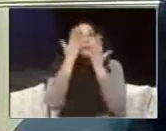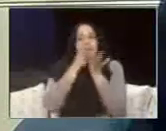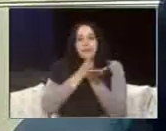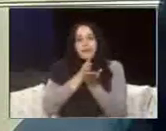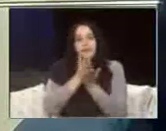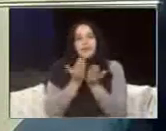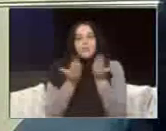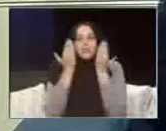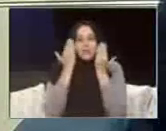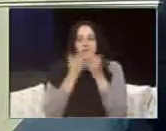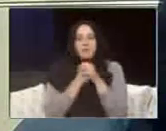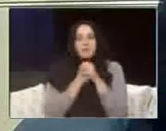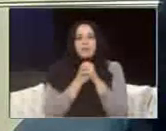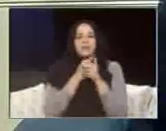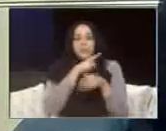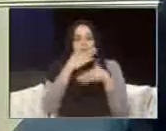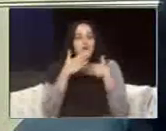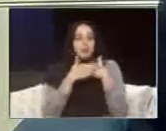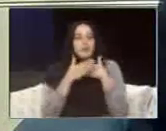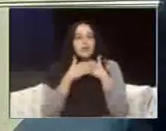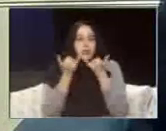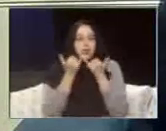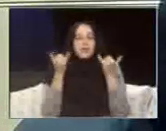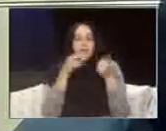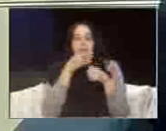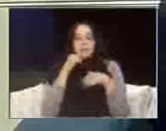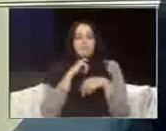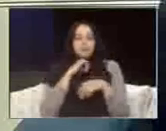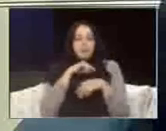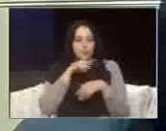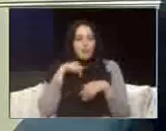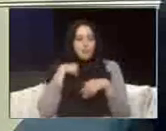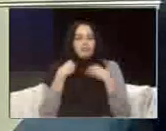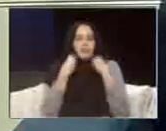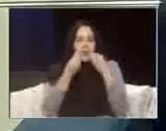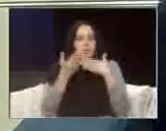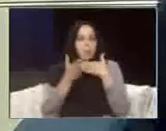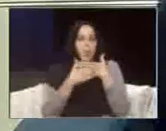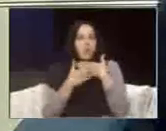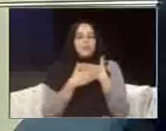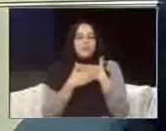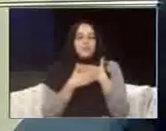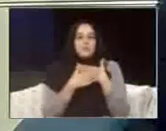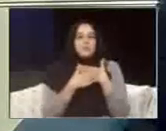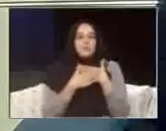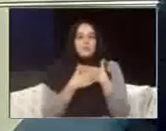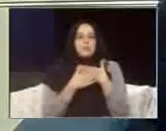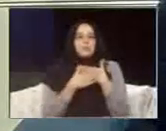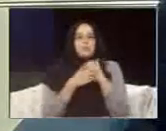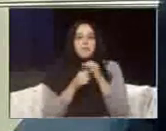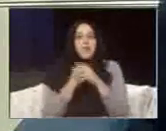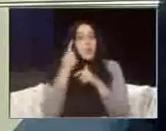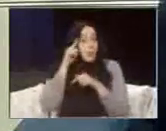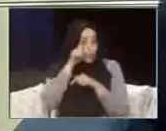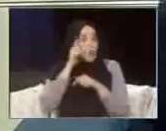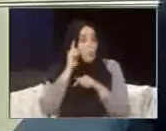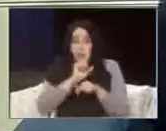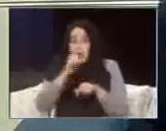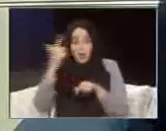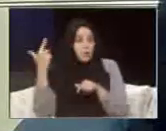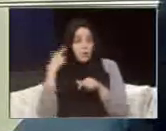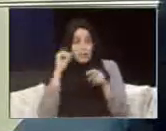الظن إن شاء الله. نعطيك بعض التوجيهات، بعض التوجيهات امشي عليها الحاجة فاطمة لك ولغيرك